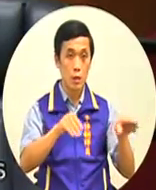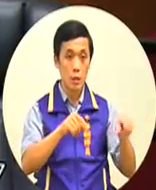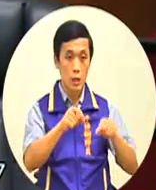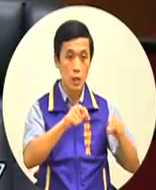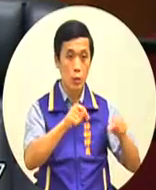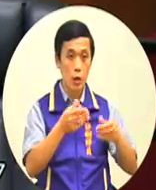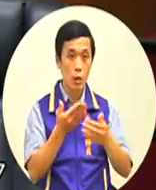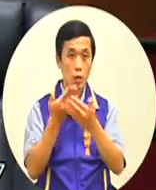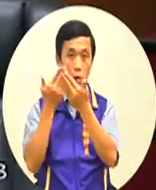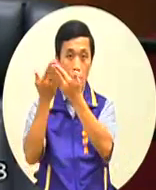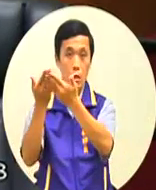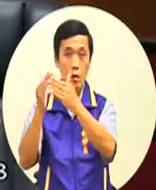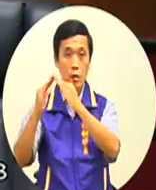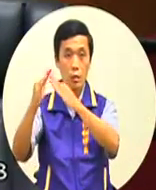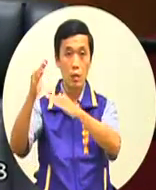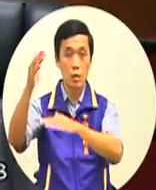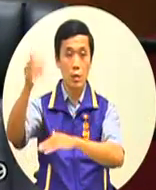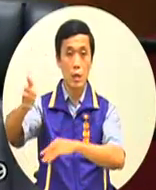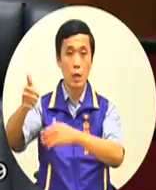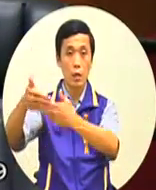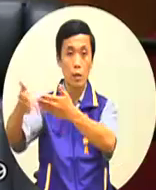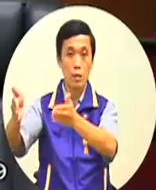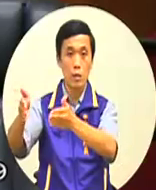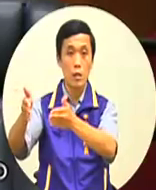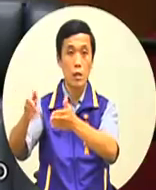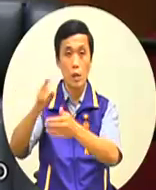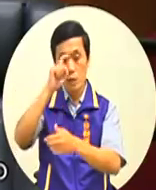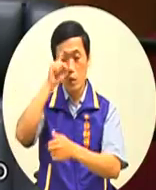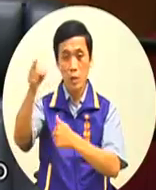这个非常急需要处理的这个建议案件哦，